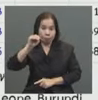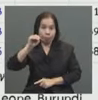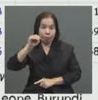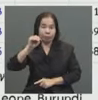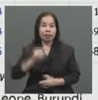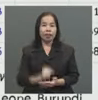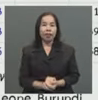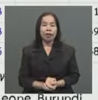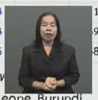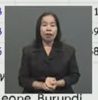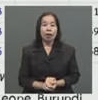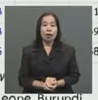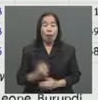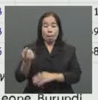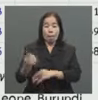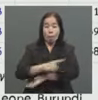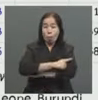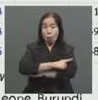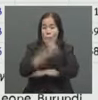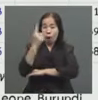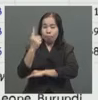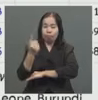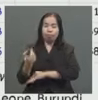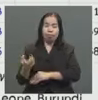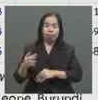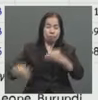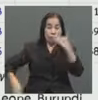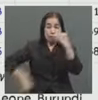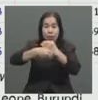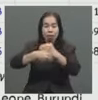187,340 เพิ่มขึ้นวันเดียวนะครับเมื่อวานนี้